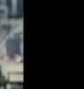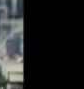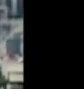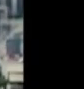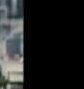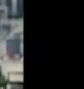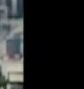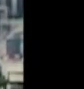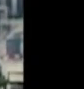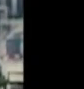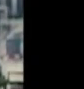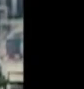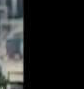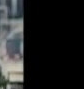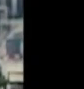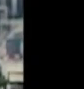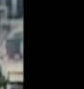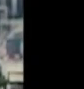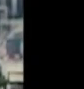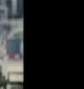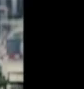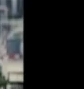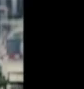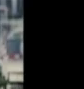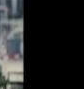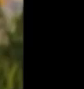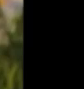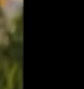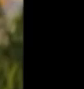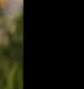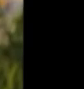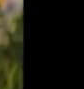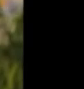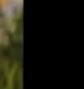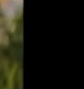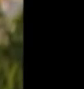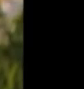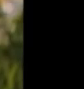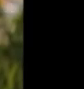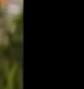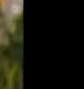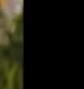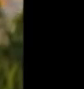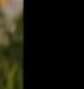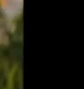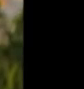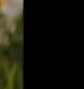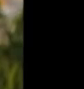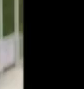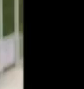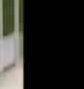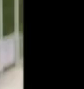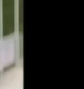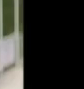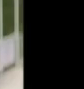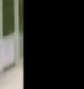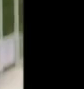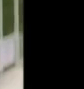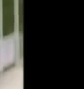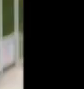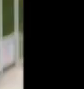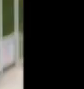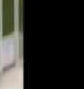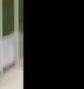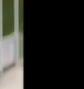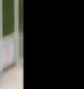Ingat, gunakan tanda isyarat setiap kali anda ingin memasuki simpang. Fikir dahulu sebelum anda lakukannya. Mesej ini